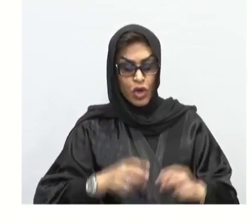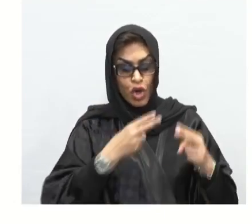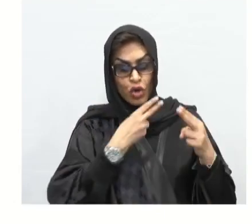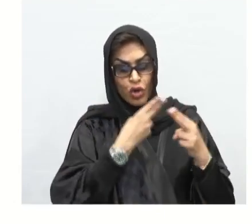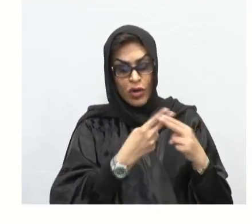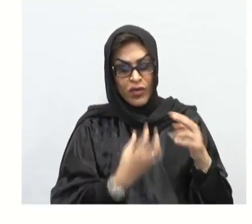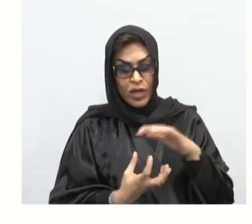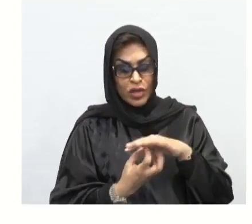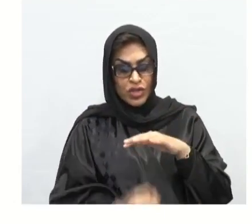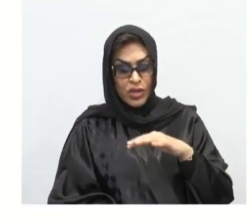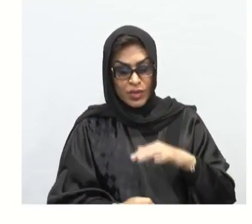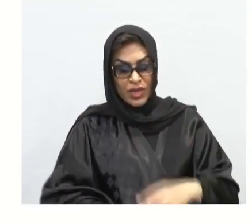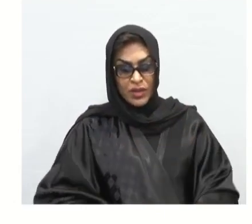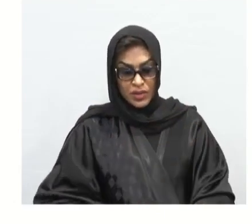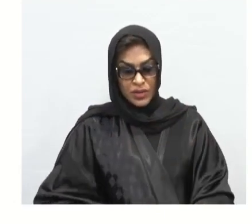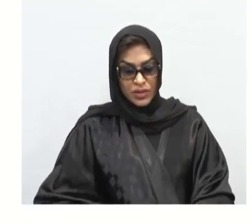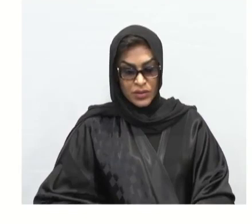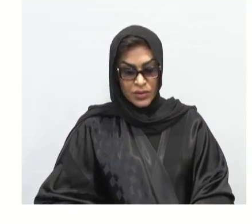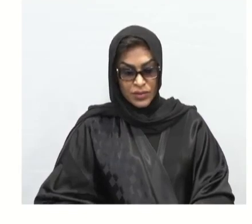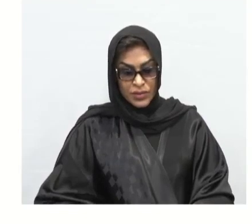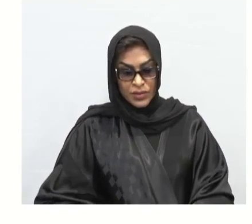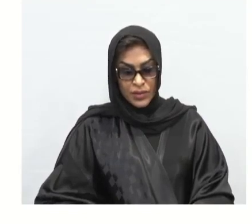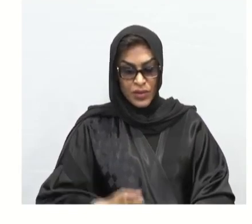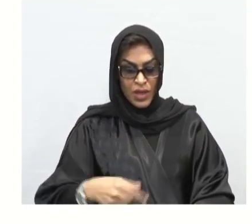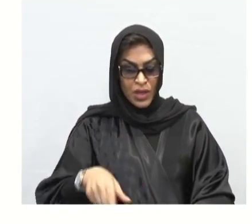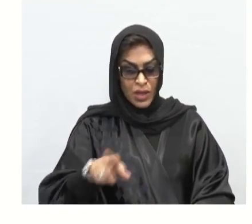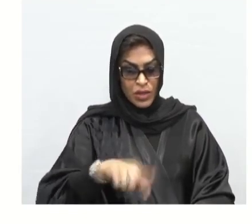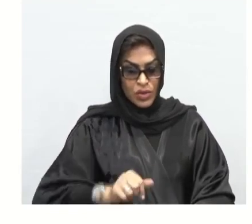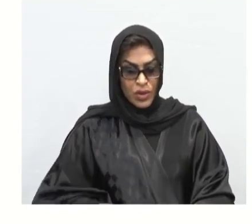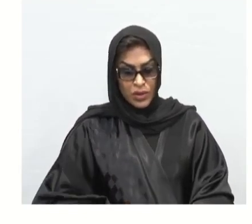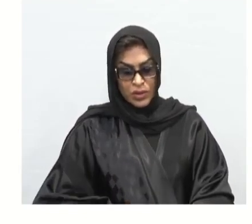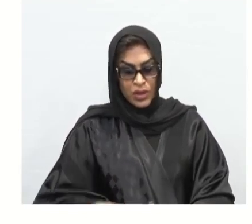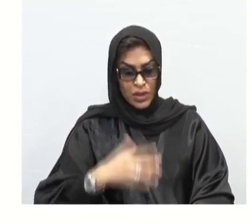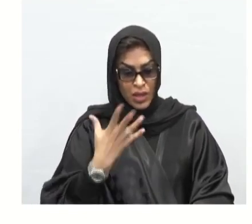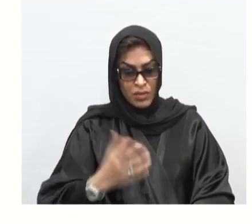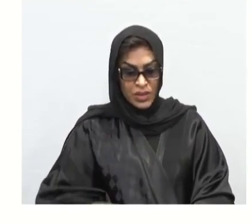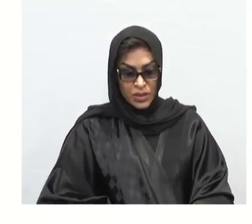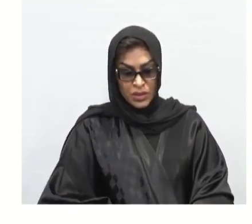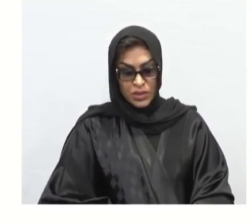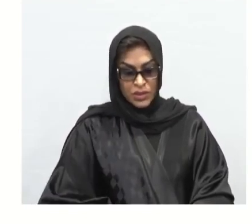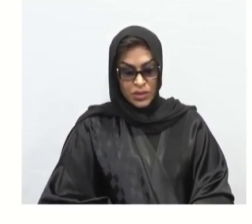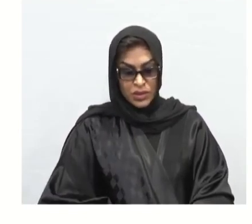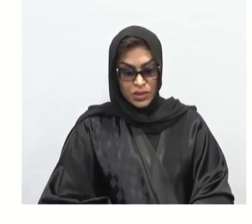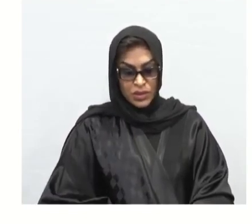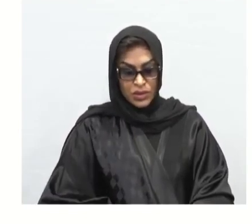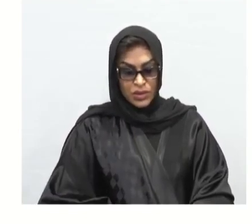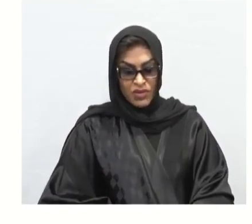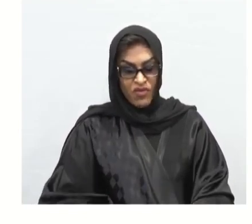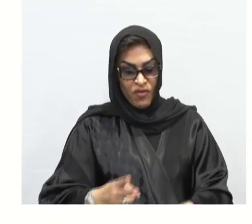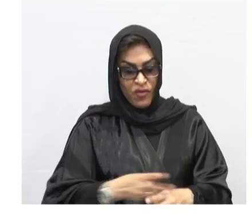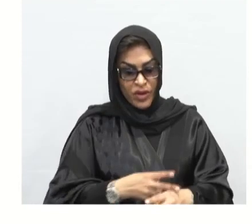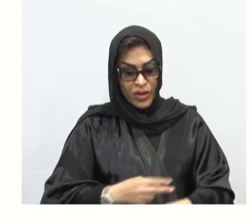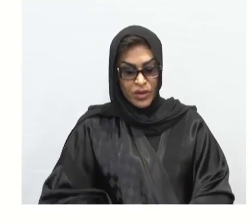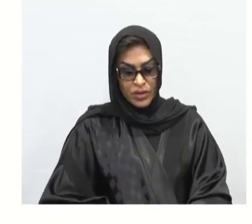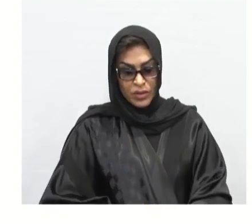فيما بينها انطلق للسؤال التالي وهو السؤال الخامس فراغ